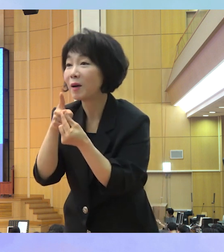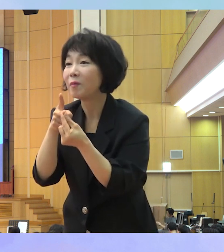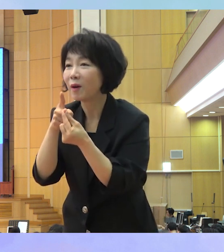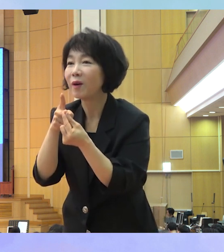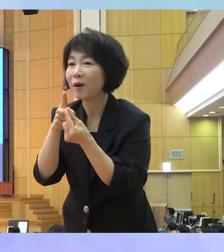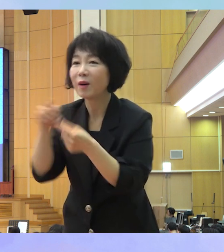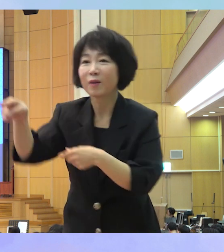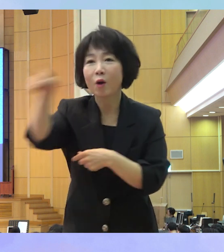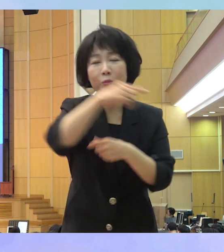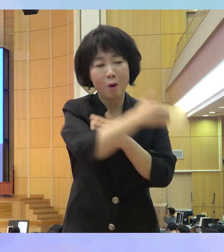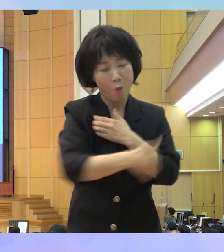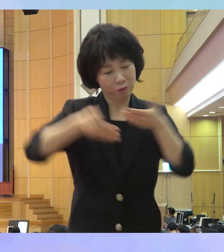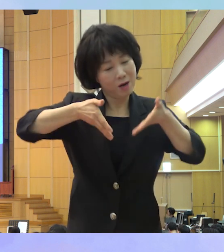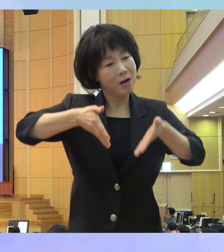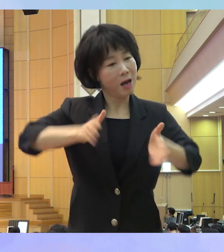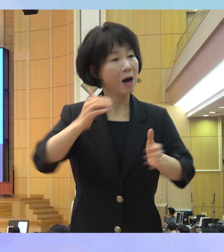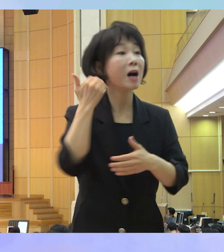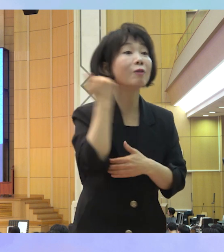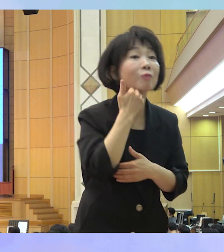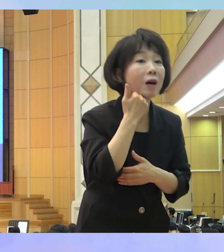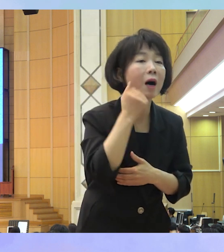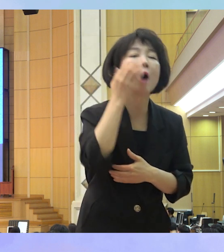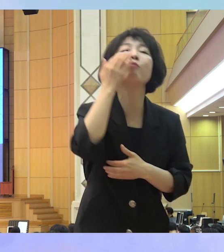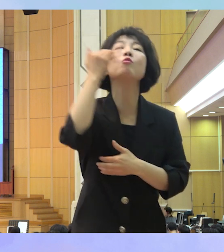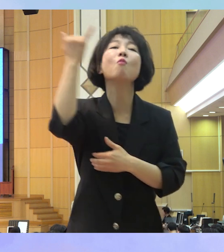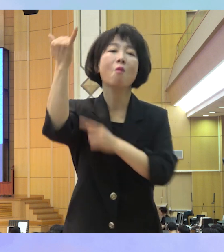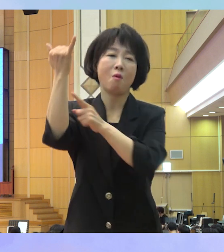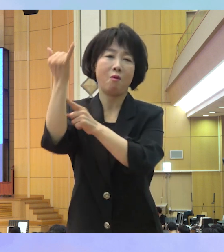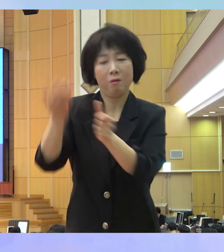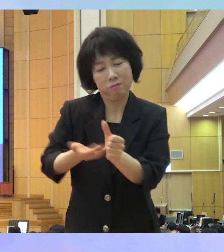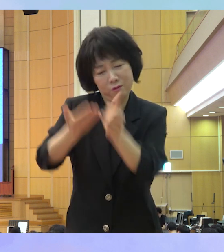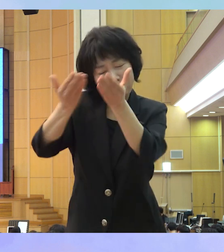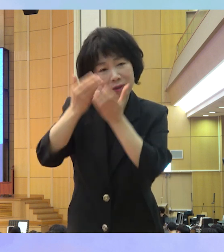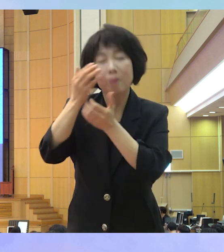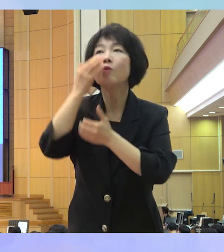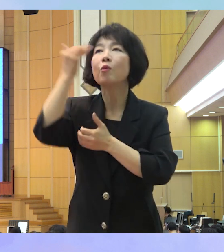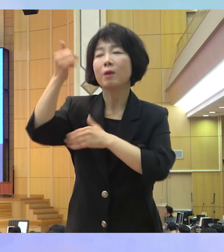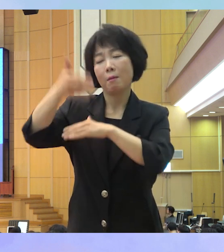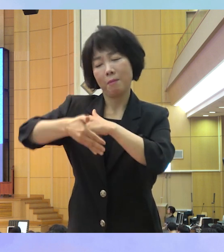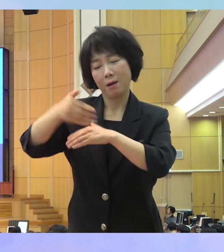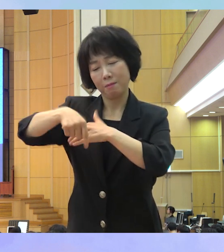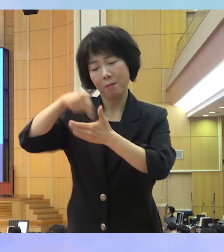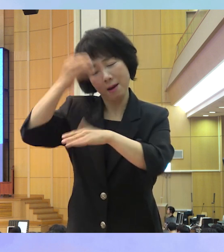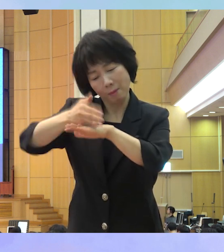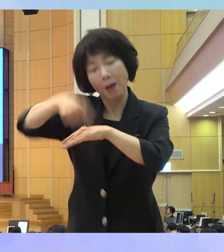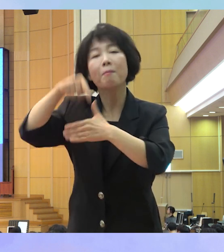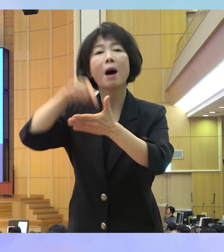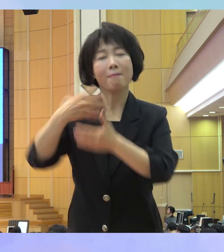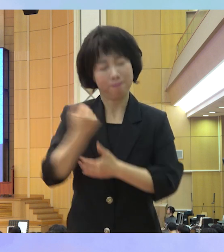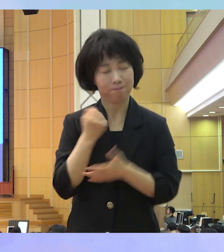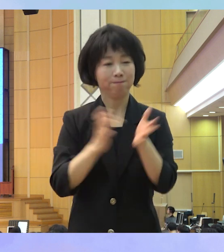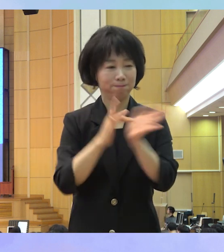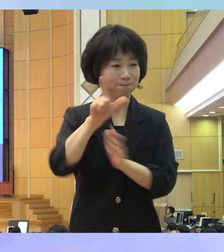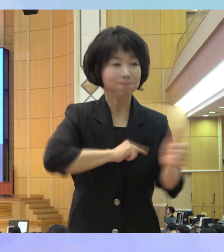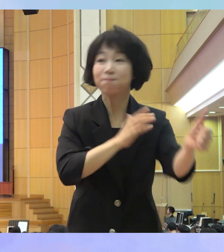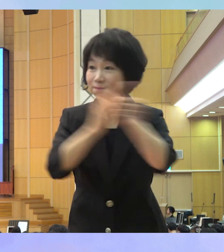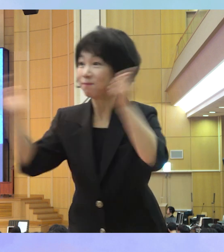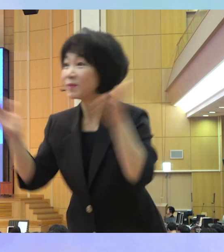그렇겠지만 또 우리를 낳아주시고 길러주신 부모님께 감사하는 그런 하루가 되시기를 주님으로 부탁을